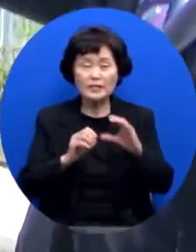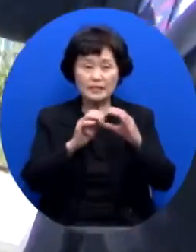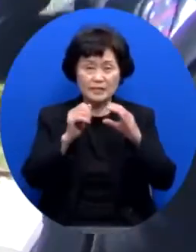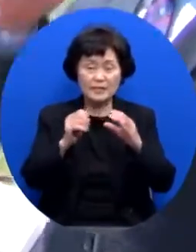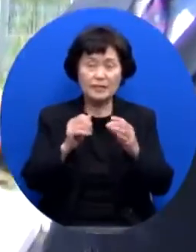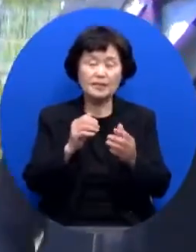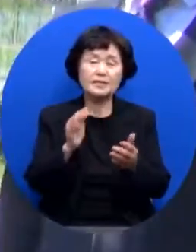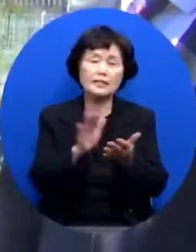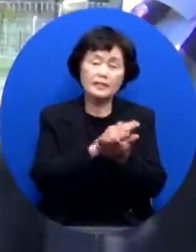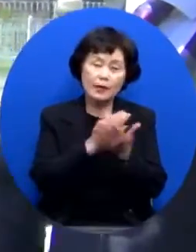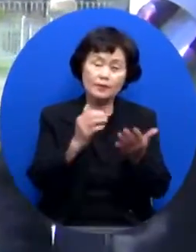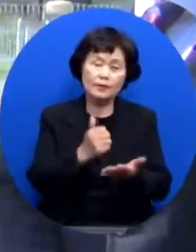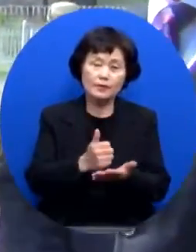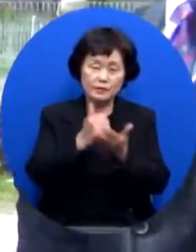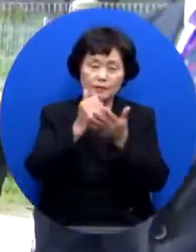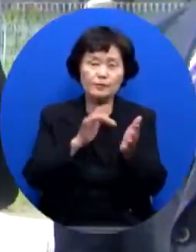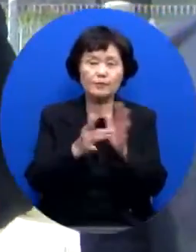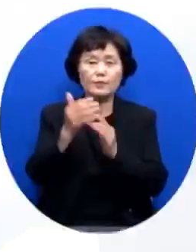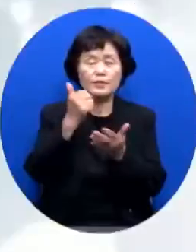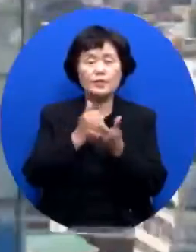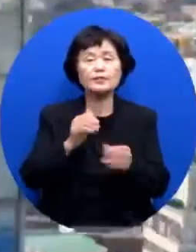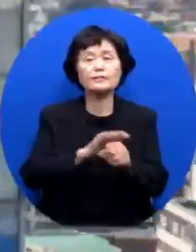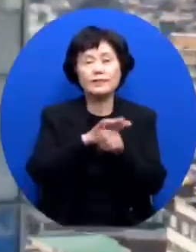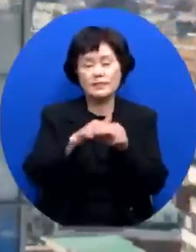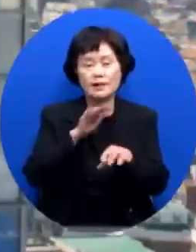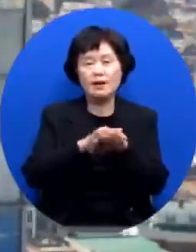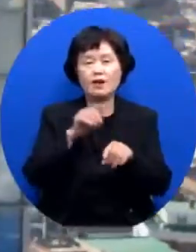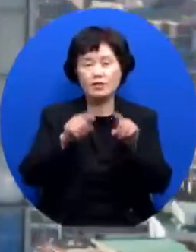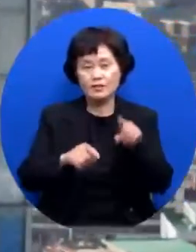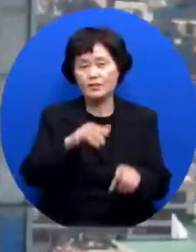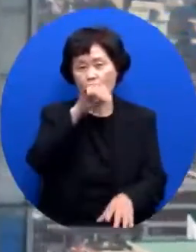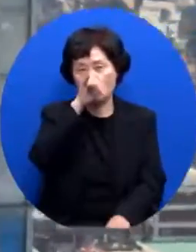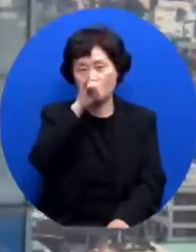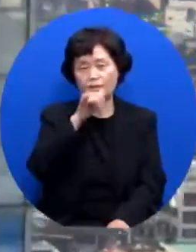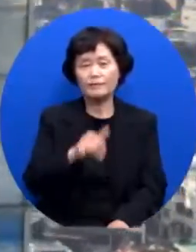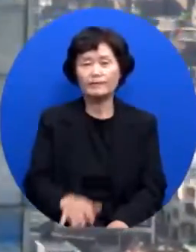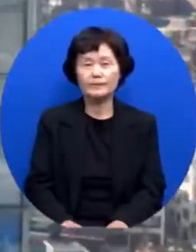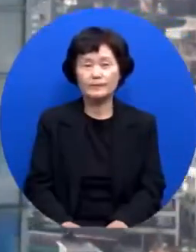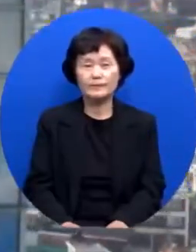예수님의 사랑을 실천하고 있습니다. CTS 뉴스 최대진입니다.